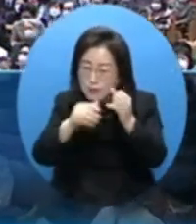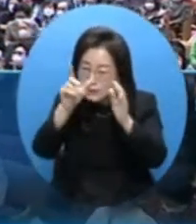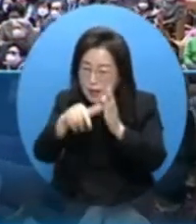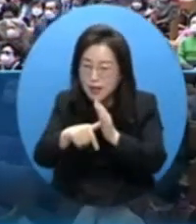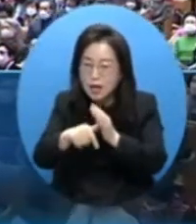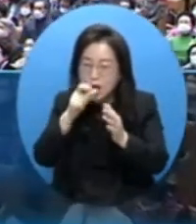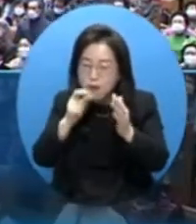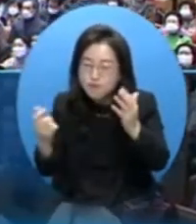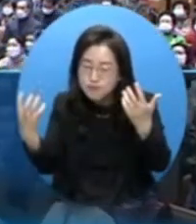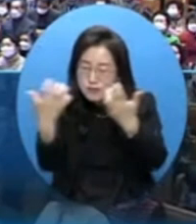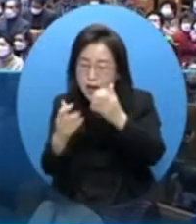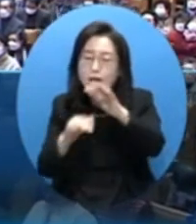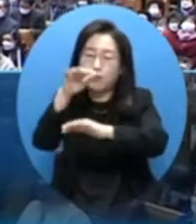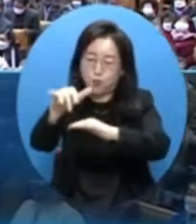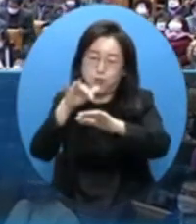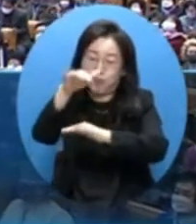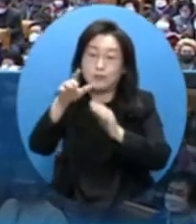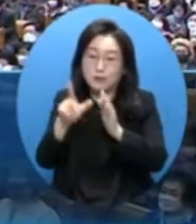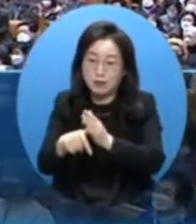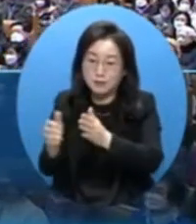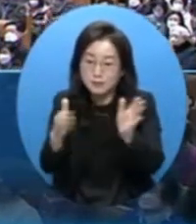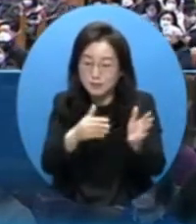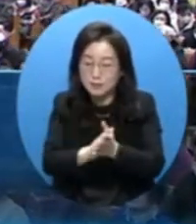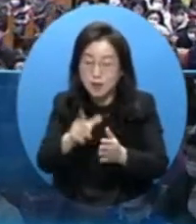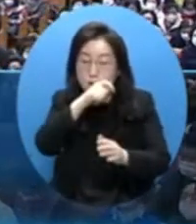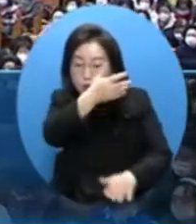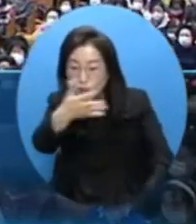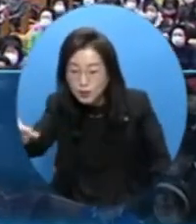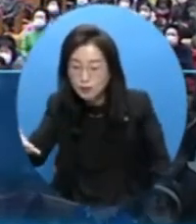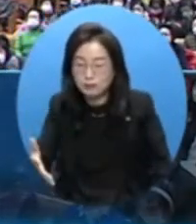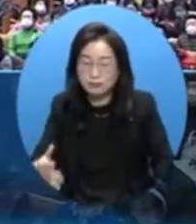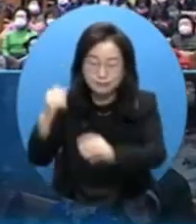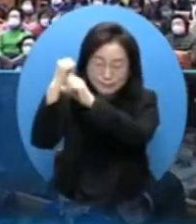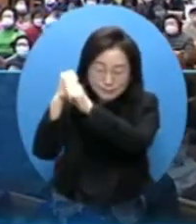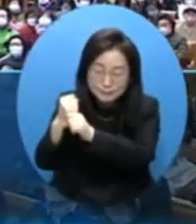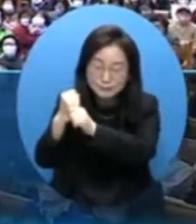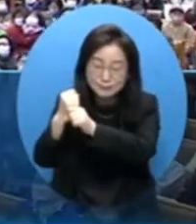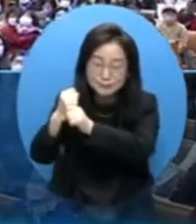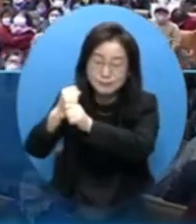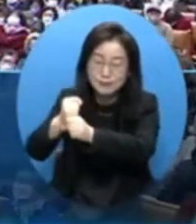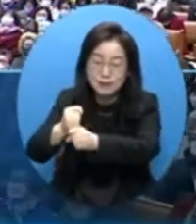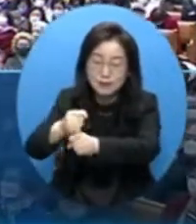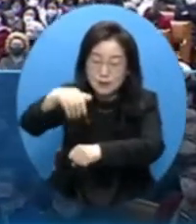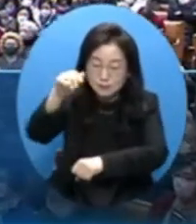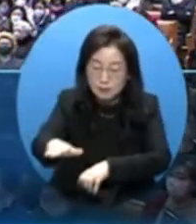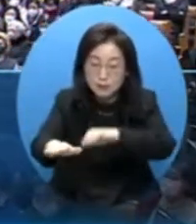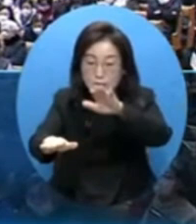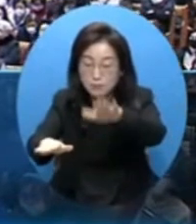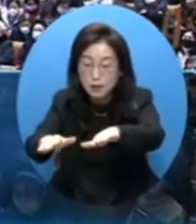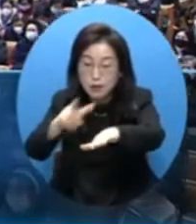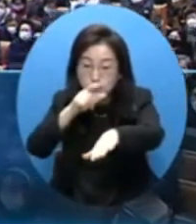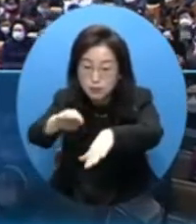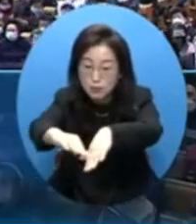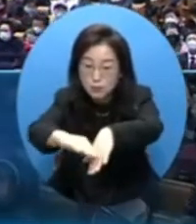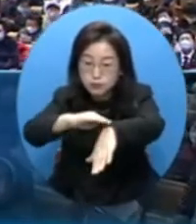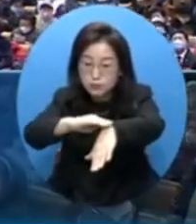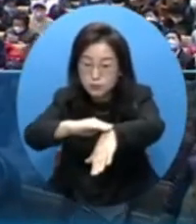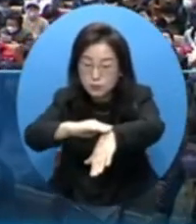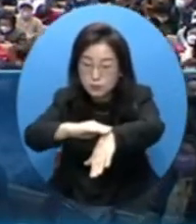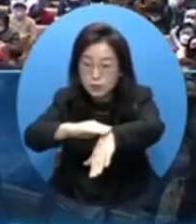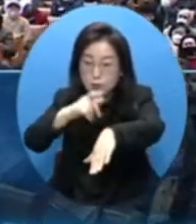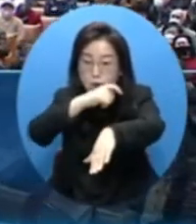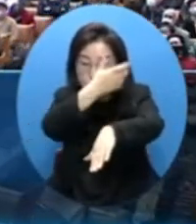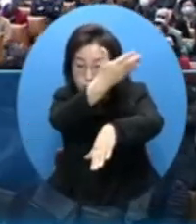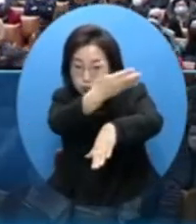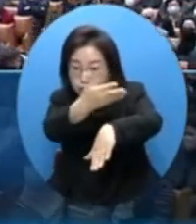차고 넘쳤습니다 그러면 자들이 요단에 이르며 궤를 맨 대장들의 발이 물가에 잠기자 곧 위에서부터